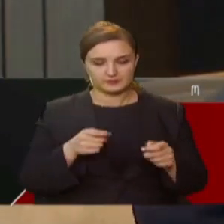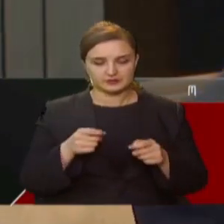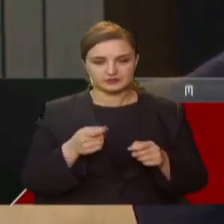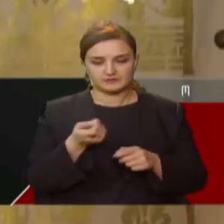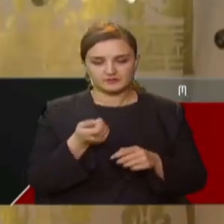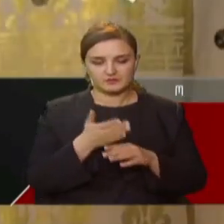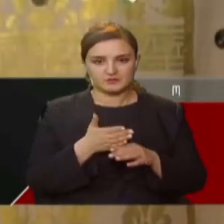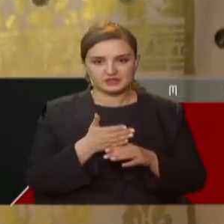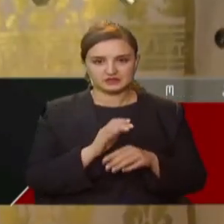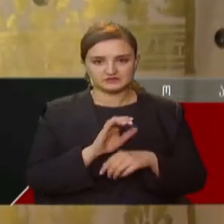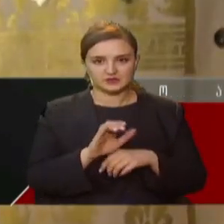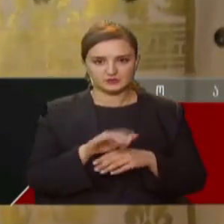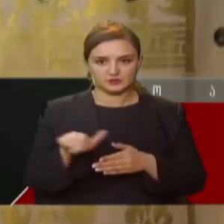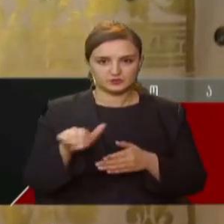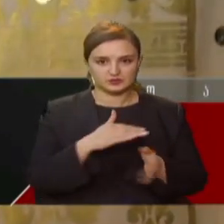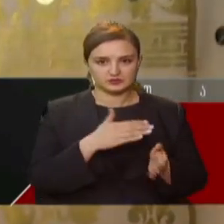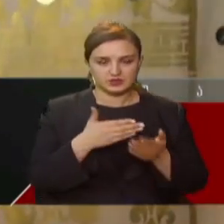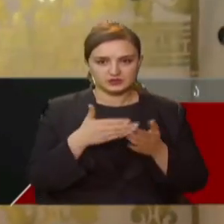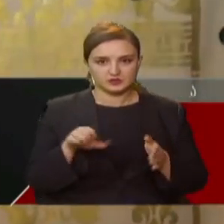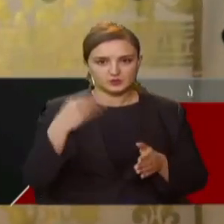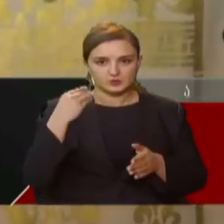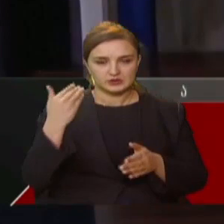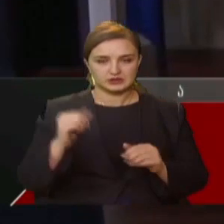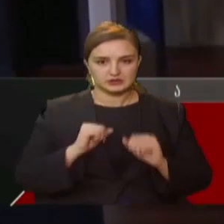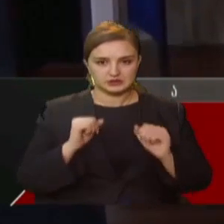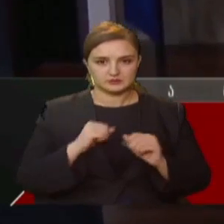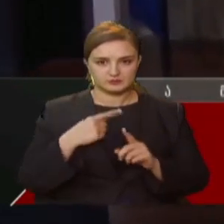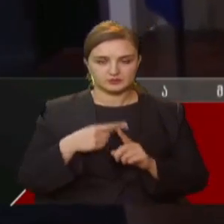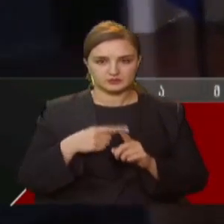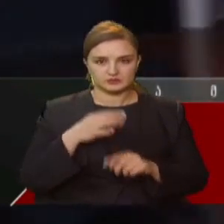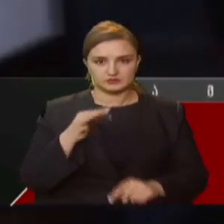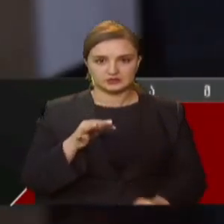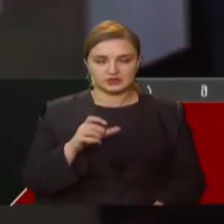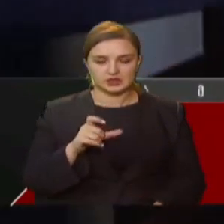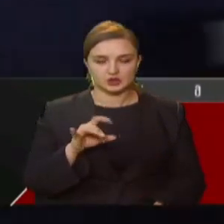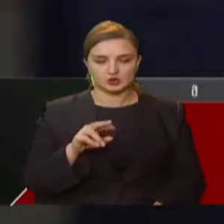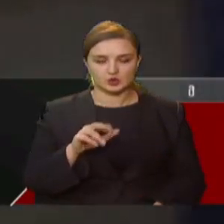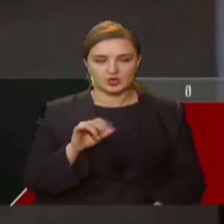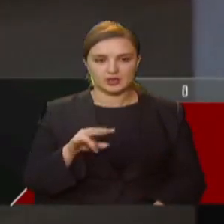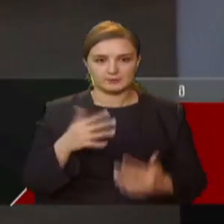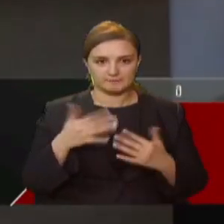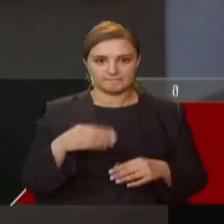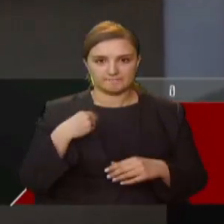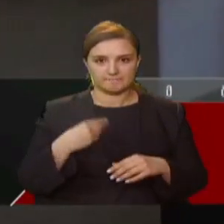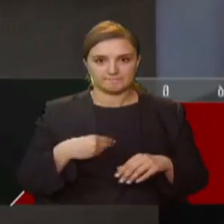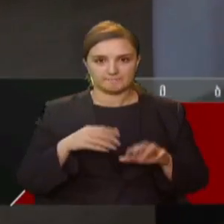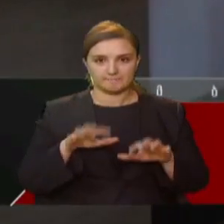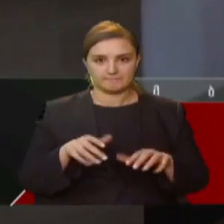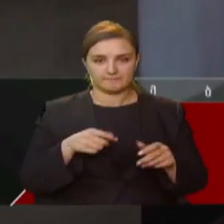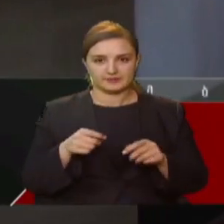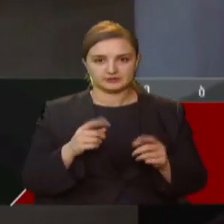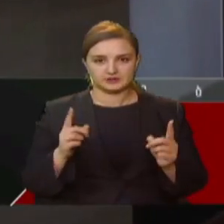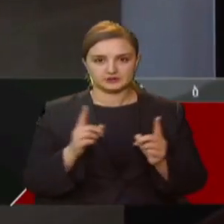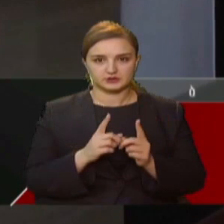დერეფნის გახსნისთვის თურქეთის ძალისხმევა პოზიტიურად შეაფასა. Ერდოღანი ამის შემდეგ საფრანგეთის პრეზიდენტს შეხვდა.